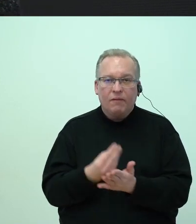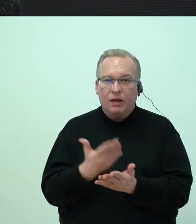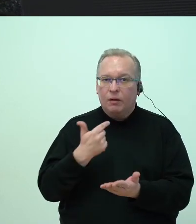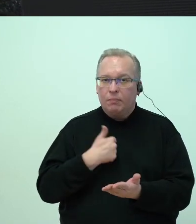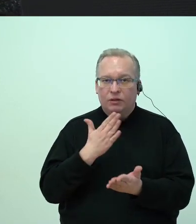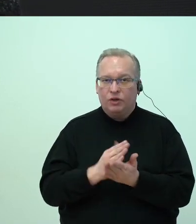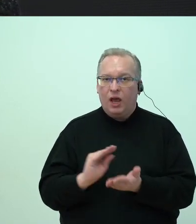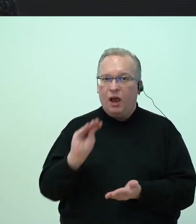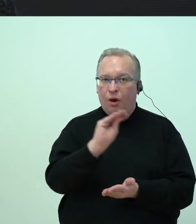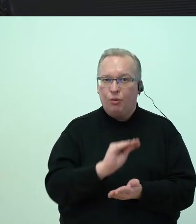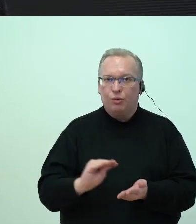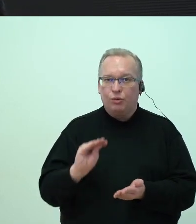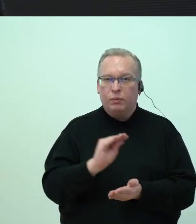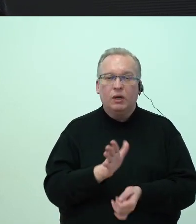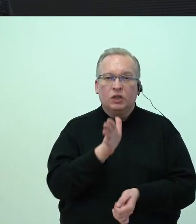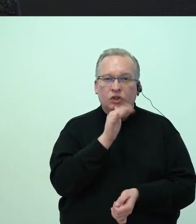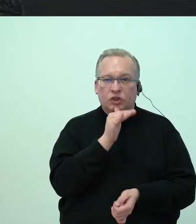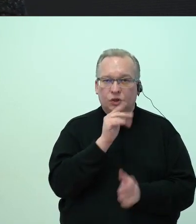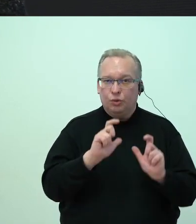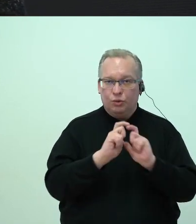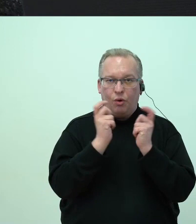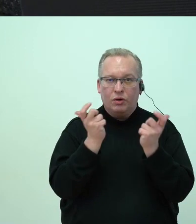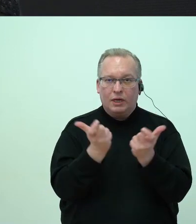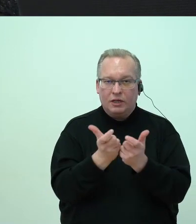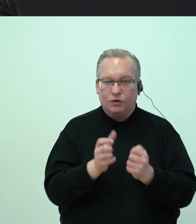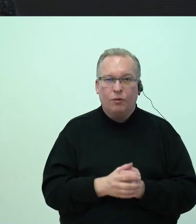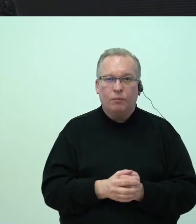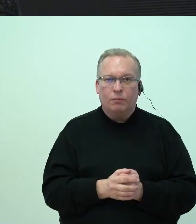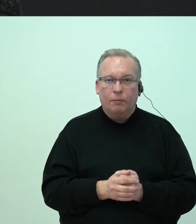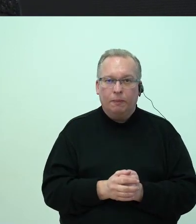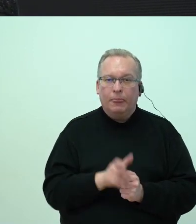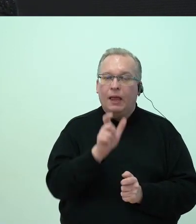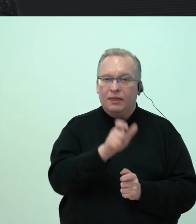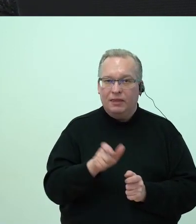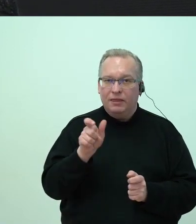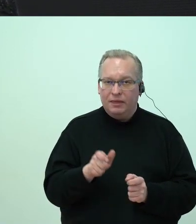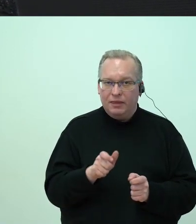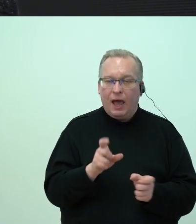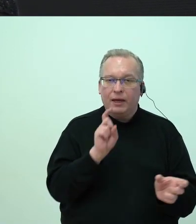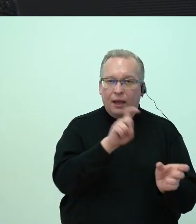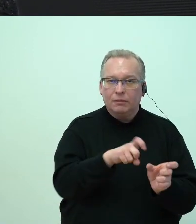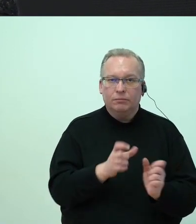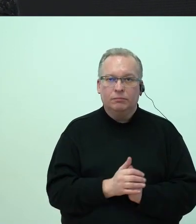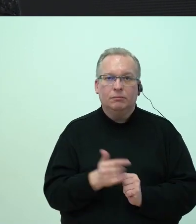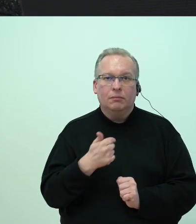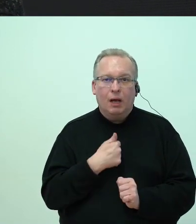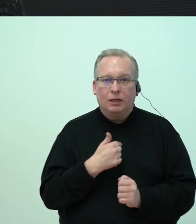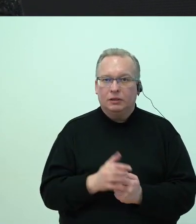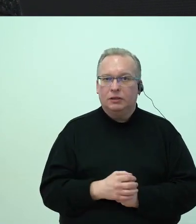esame Europos žydų kongreso nariai,